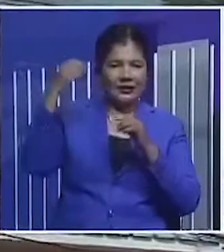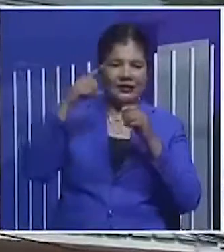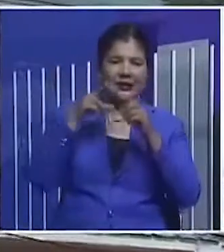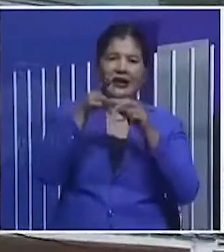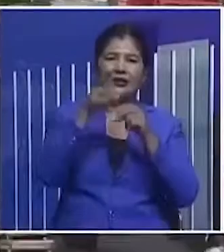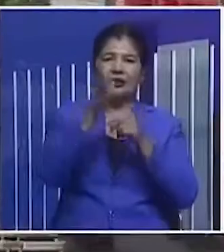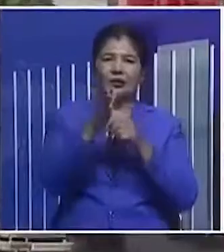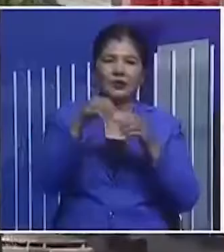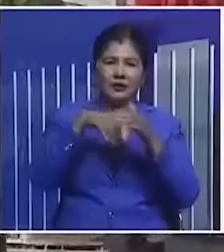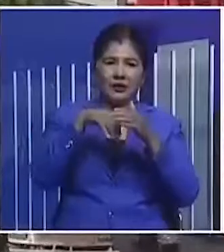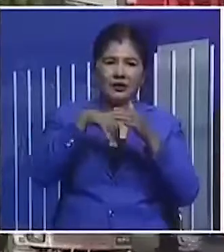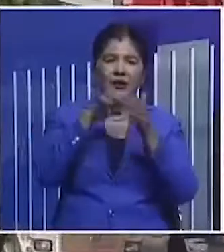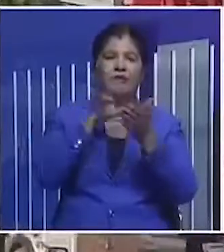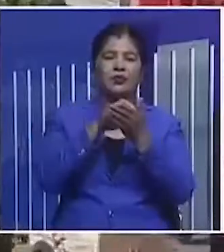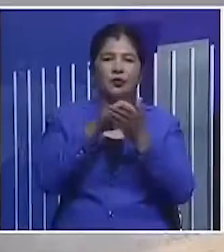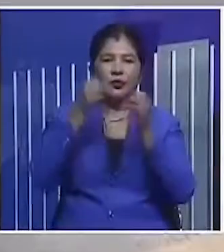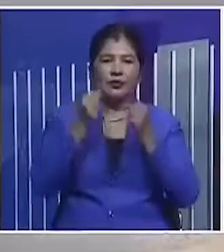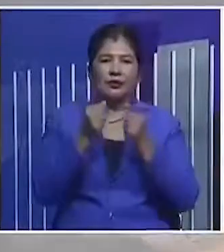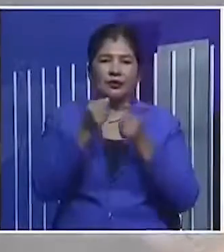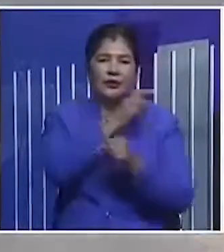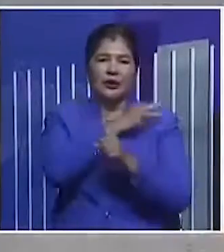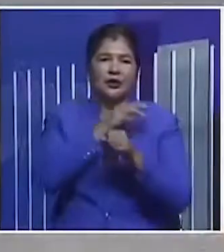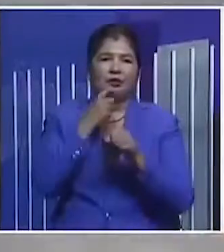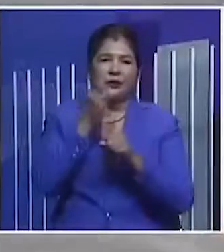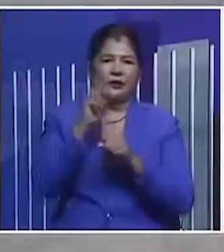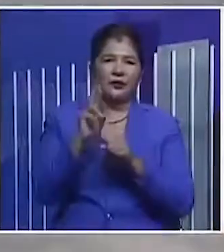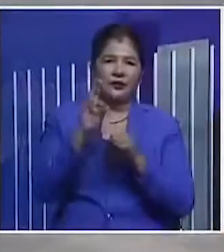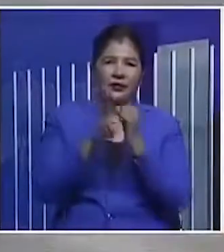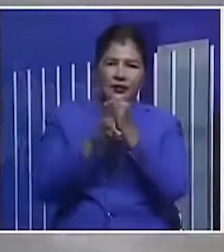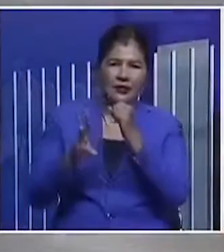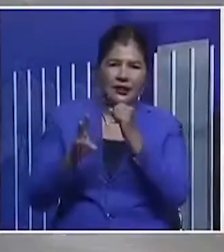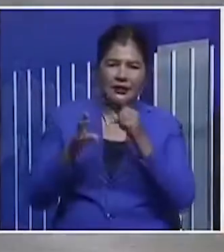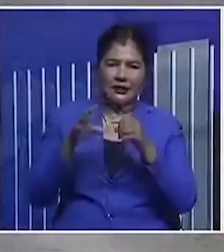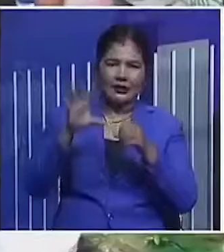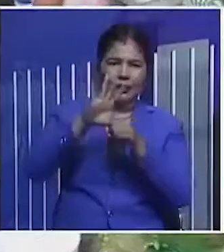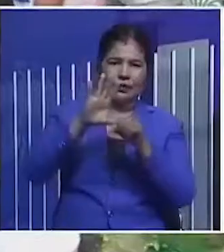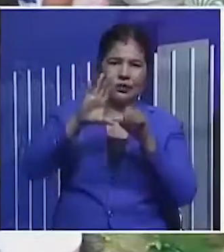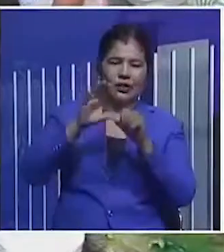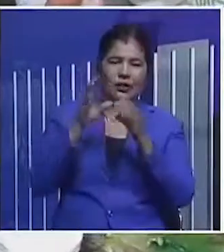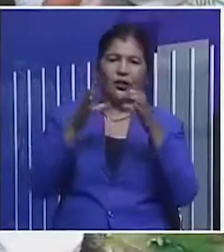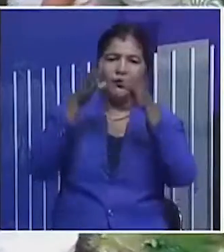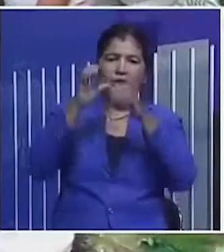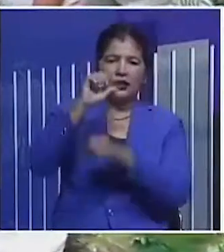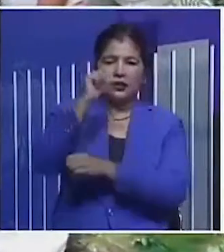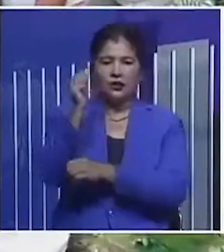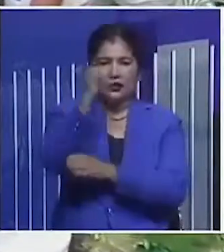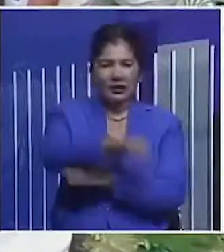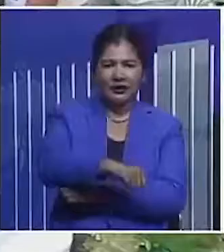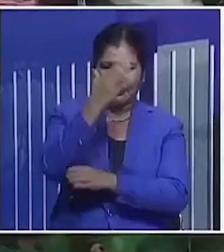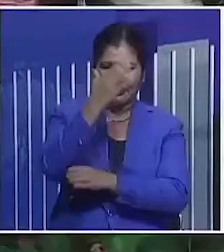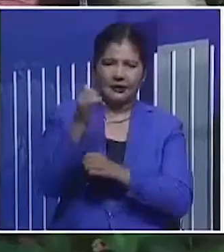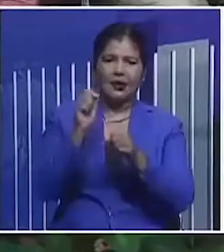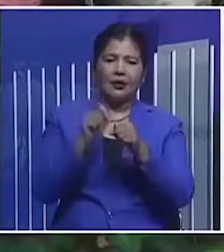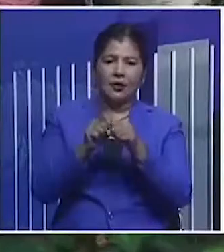बासिन्दाहरूको भनाइरहेको छ। विद्युत प्राधिकरण बुटौल शाखाले भने रूख पुल ढलेका कारण समस्या भएको र मर्मतमा